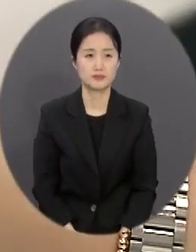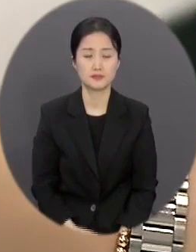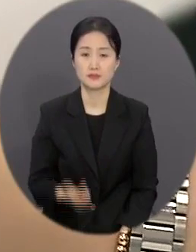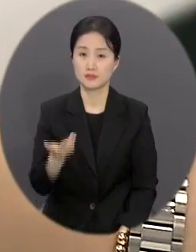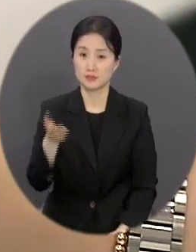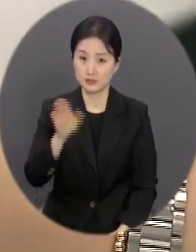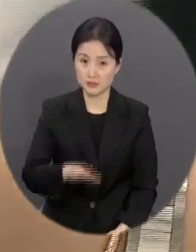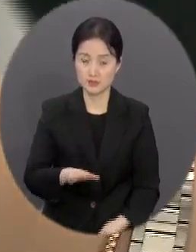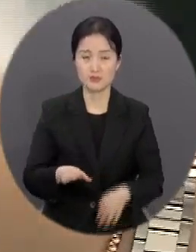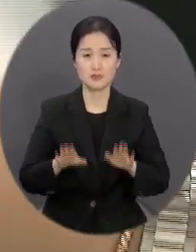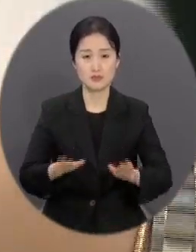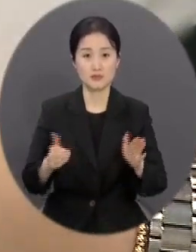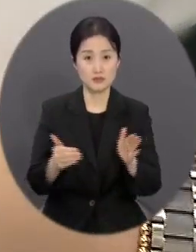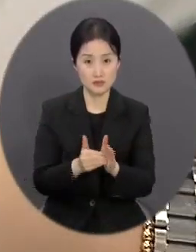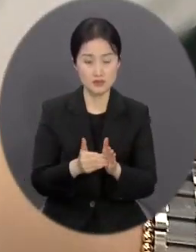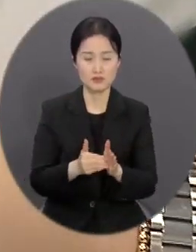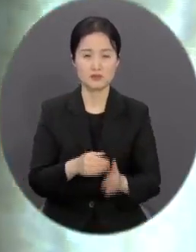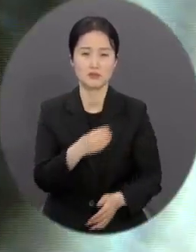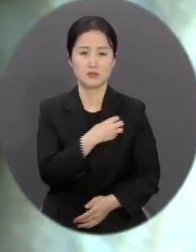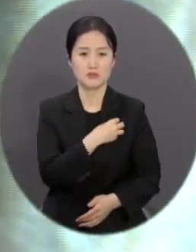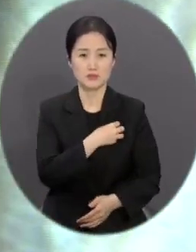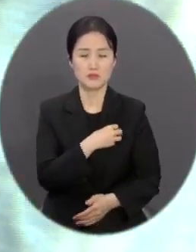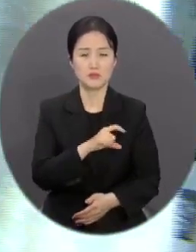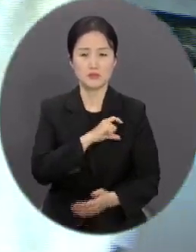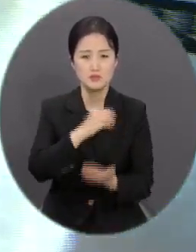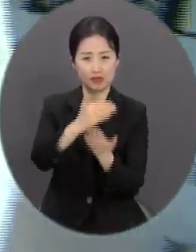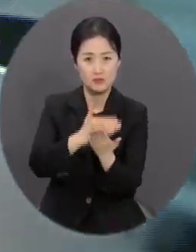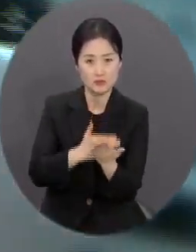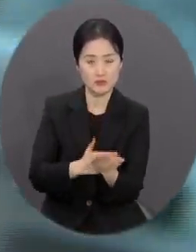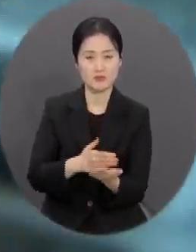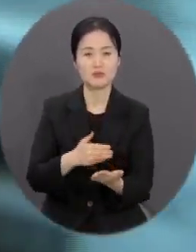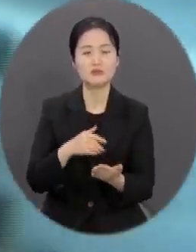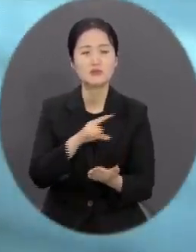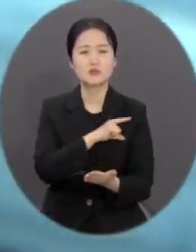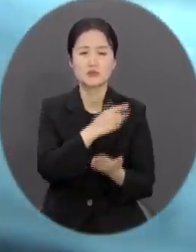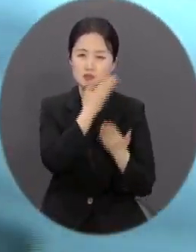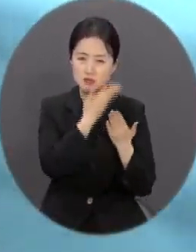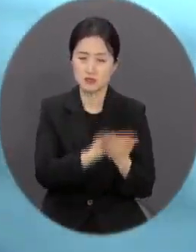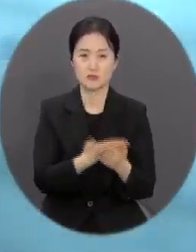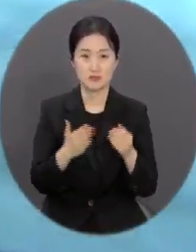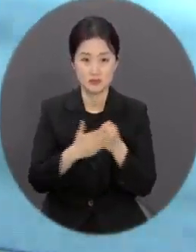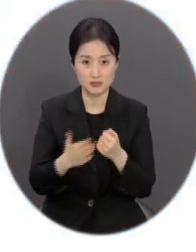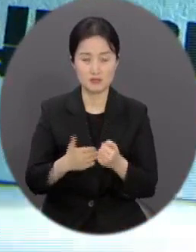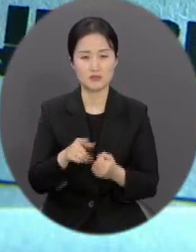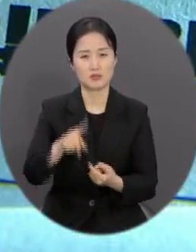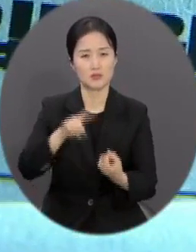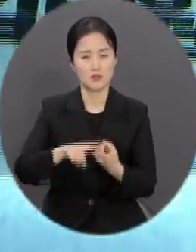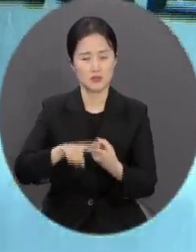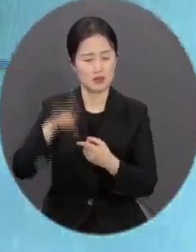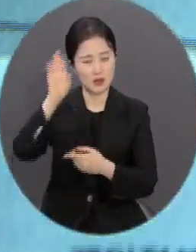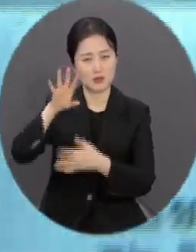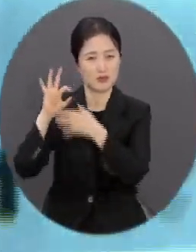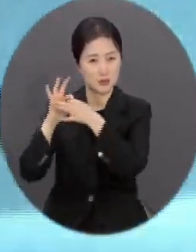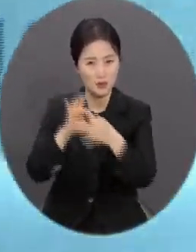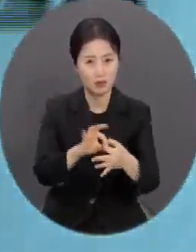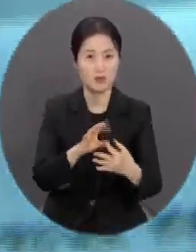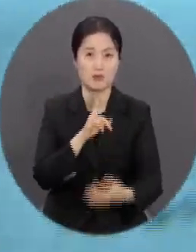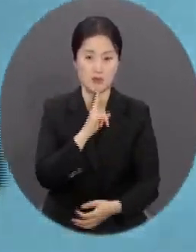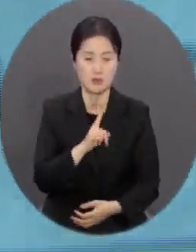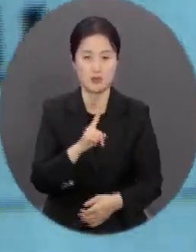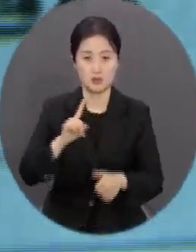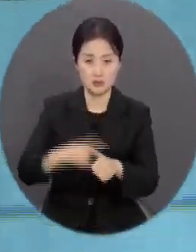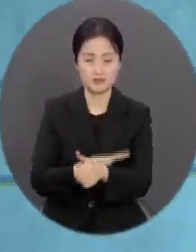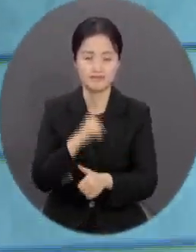당원 명부가 워낙 민감한 사안인 만큼 예정대로 시행한다는 계획이어서 논란은 앞으로도 계속될 전망입니다. MBC